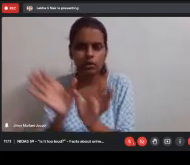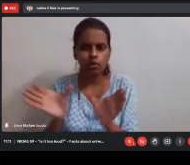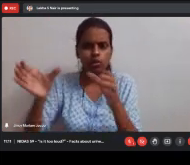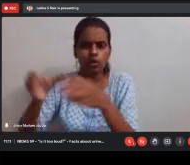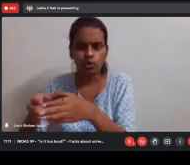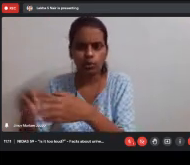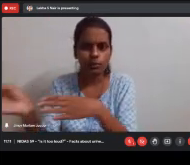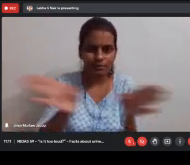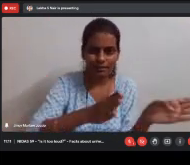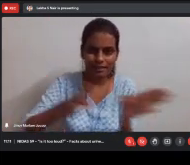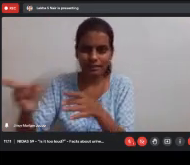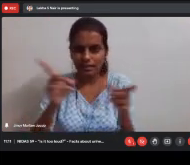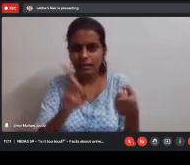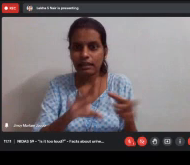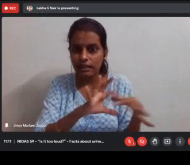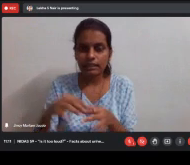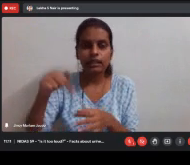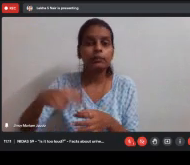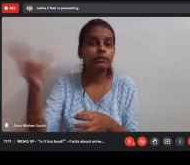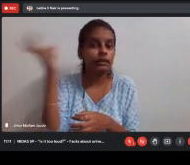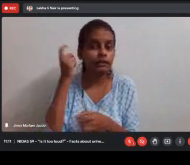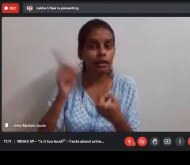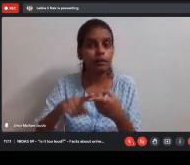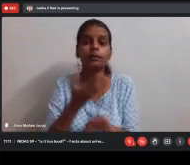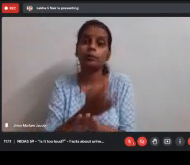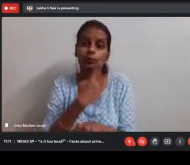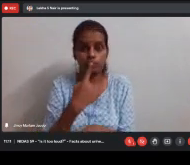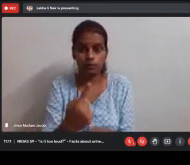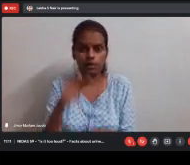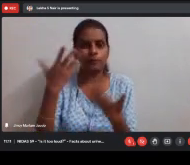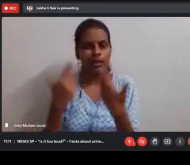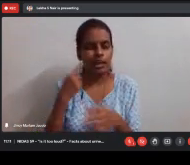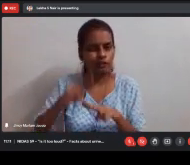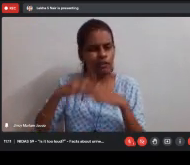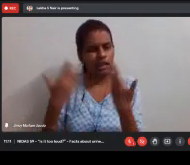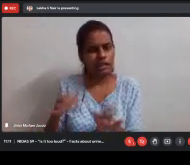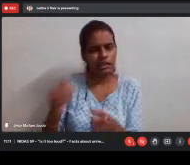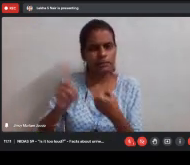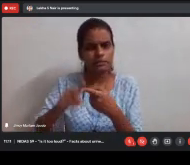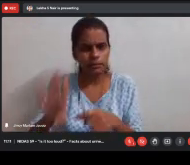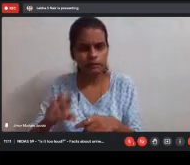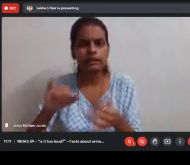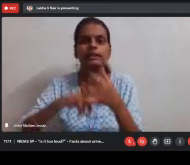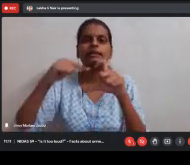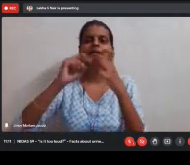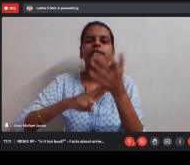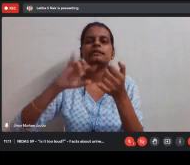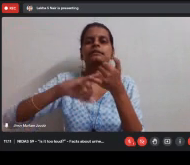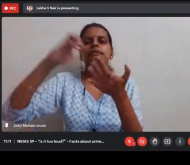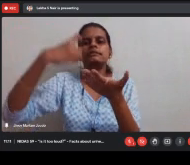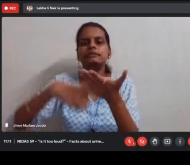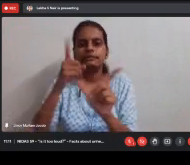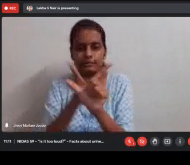സംഭവിച്ചു, ഇന്നർ ഹെയർ സെൽ അല്ലെങ്കിൽ ഇന്നർ ഇയറിലെ ഹെയർ സെൽ, ഹെയർ സെല്ലുകൾക്ക് നാശം സംഭവിച്ചു, നമ്മൾ കണ്ടു കോക്ലിയയ്ക്കകത്ത് ഹെയർ സെല്ലുണ്ട്, ആ ഹെയർ